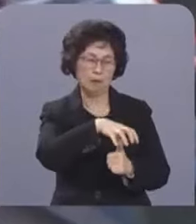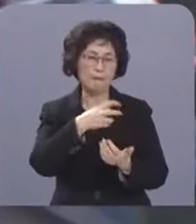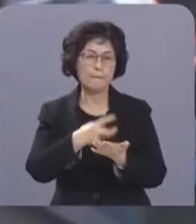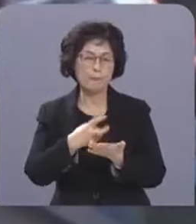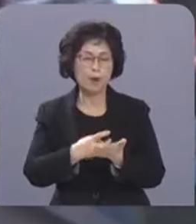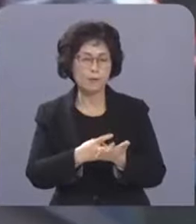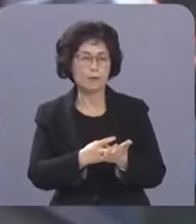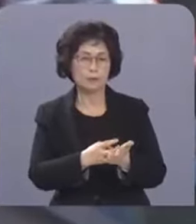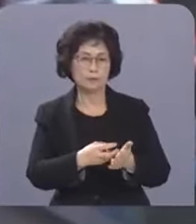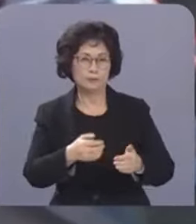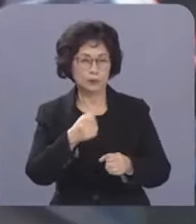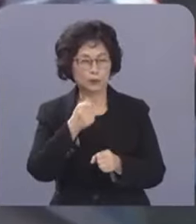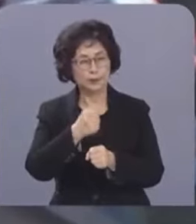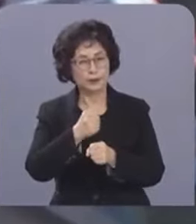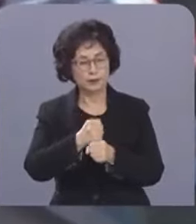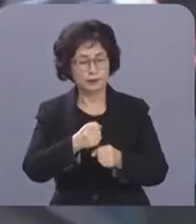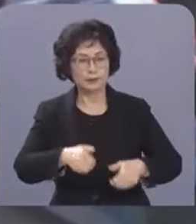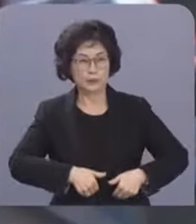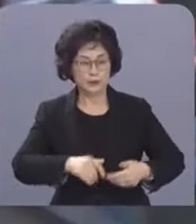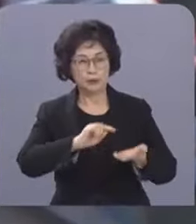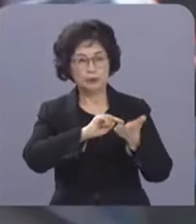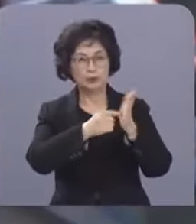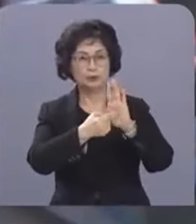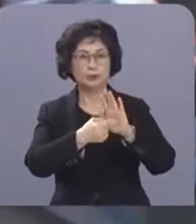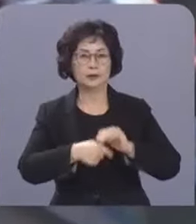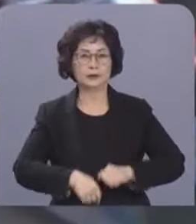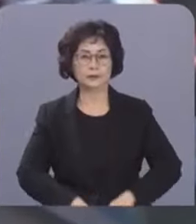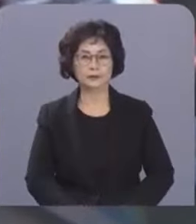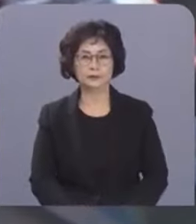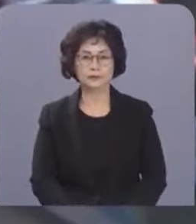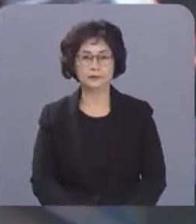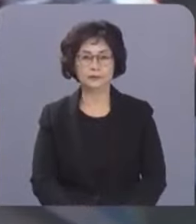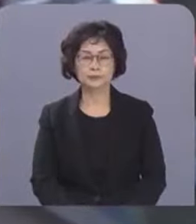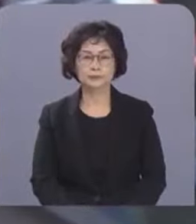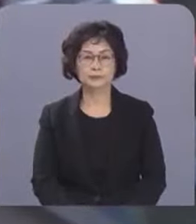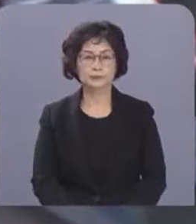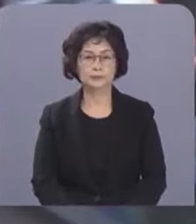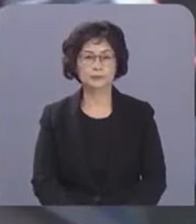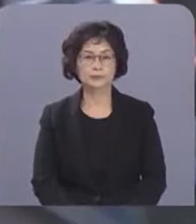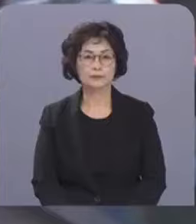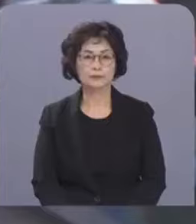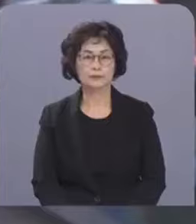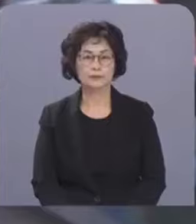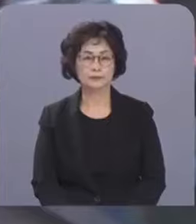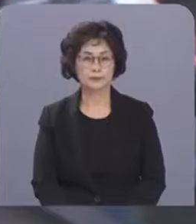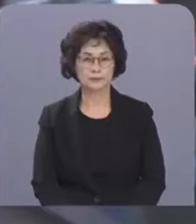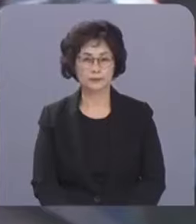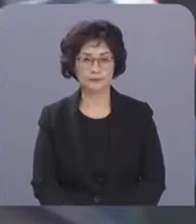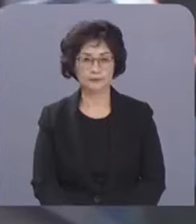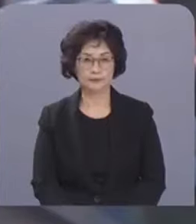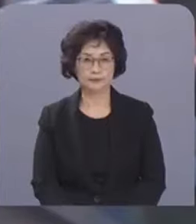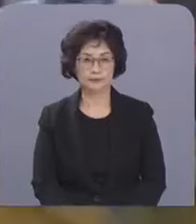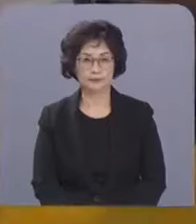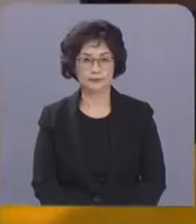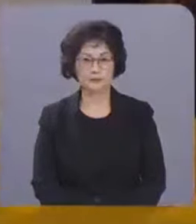법적 구속력이 있는 협약이 체결돼야 한다고 목소리를 높였습니다. 최휘지 기자가 취재했습니다.